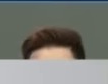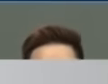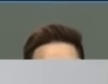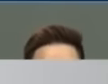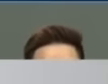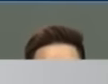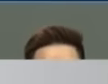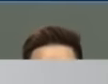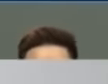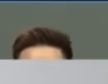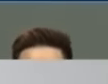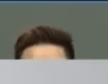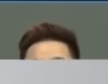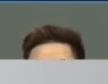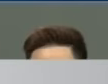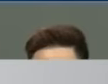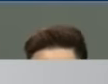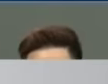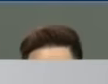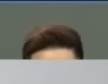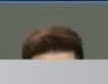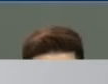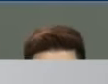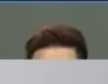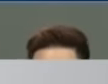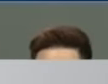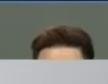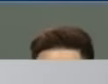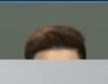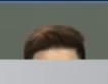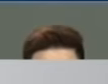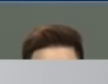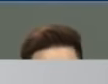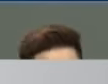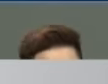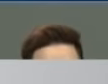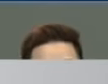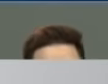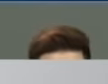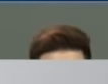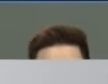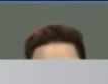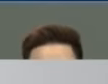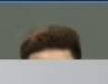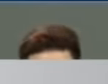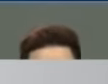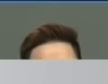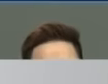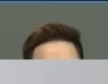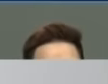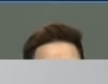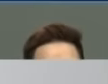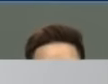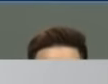พร่พะเยาแม่ฮ่องสอนอุทัยธานีพังงาชุมพรปัตตานีและจังหวัดยะลาส่วนที่สมุ